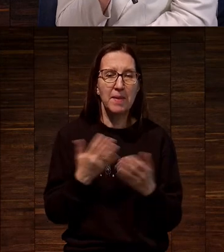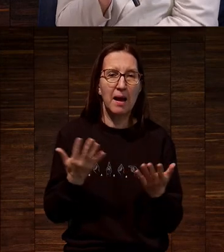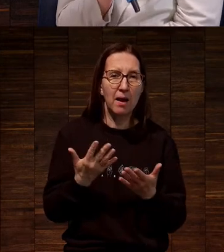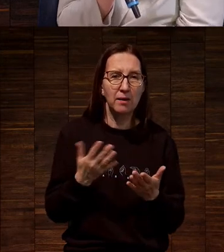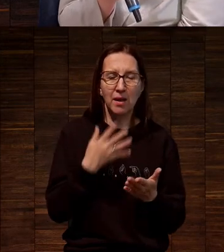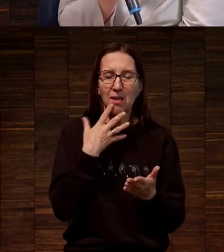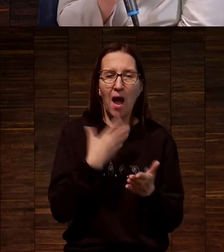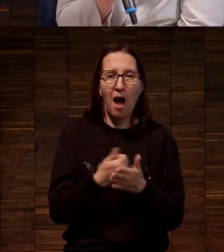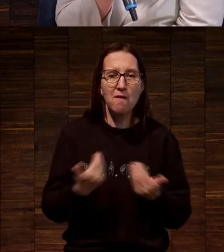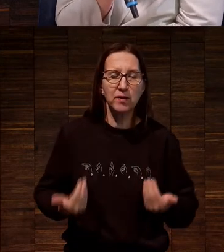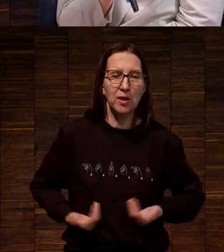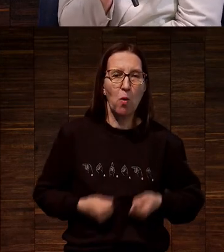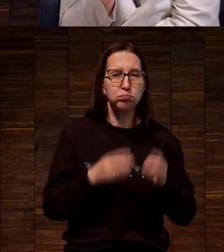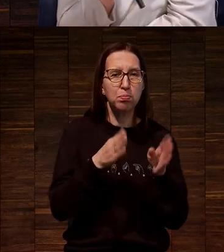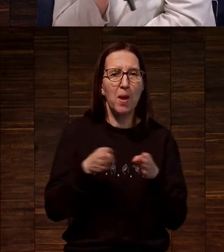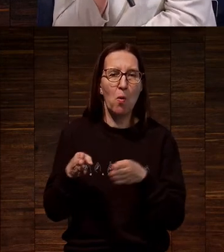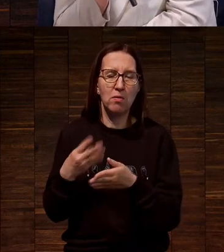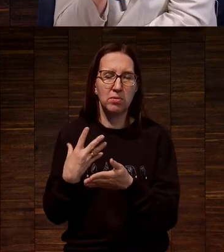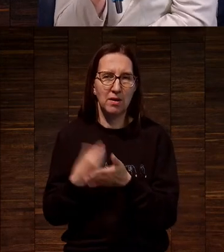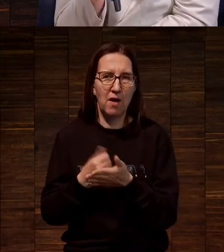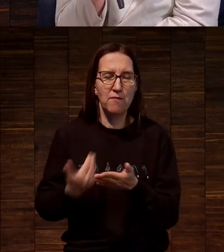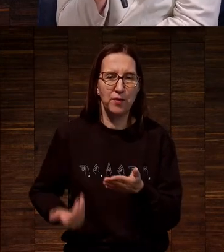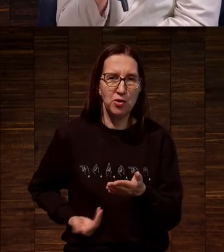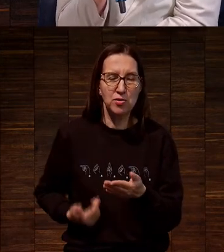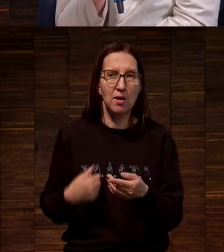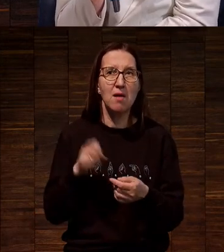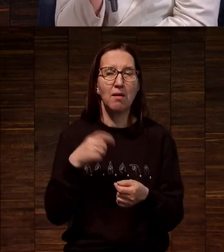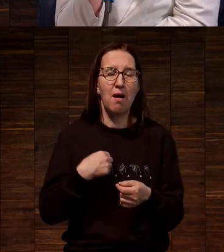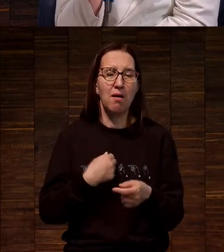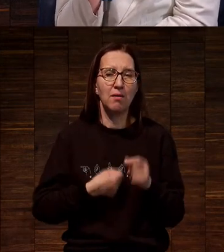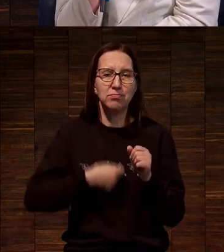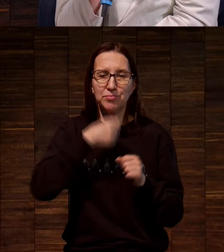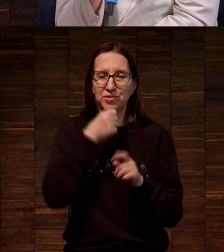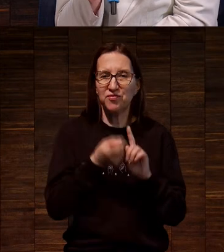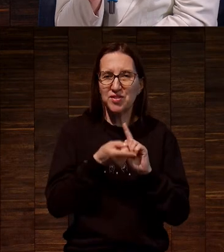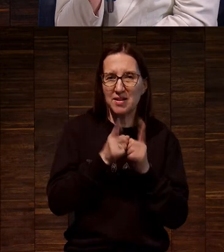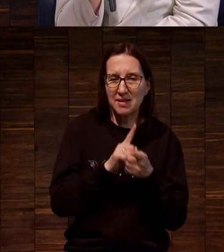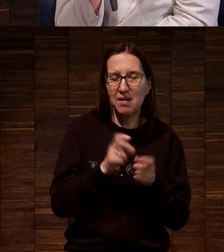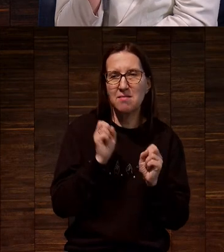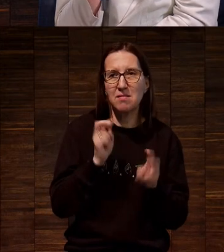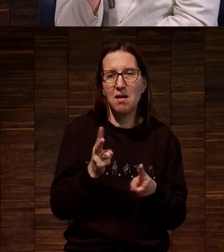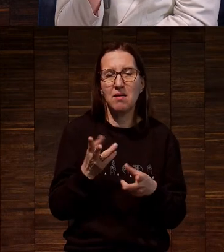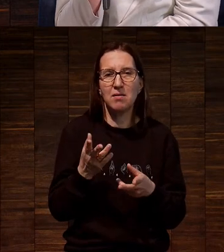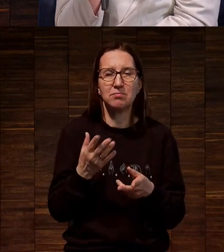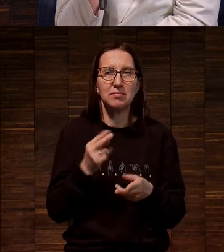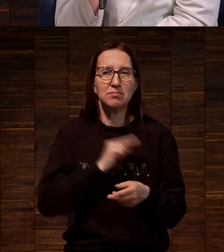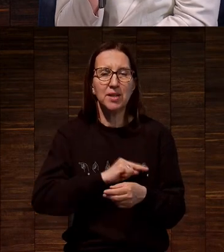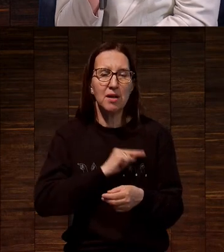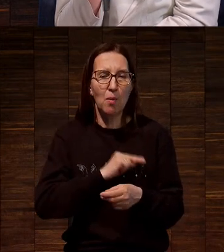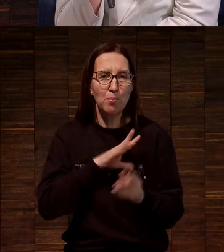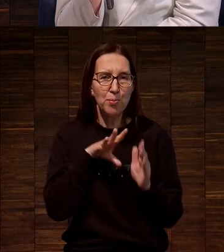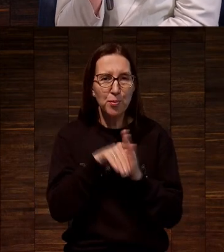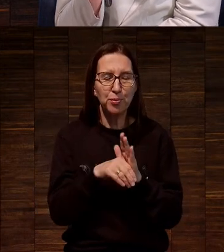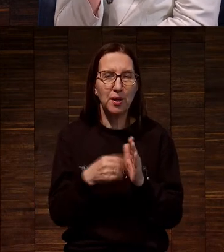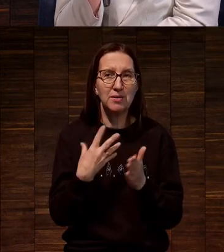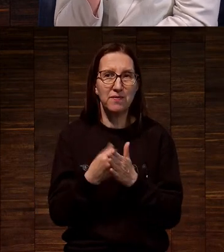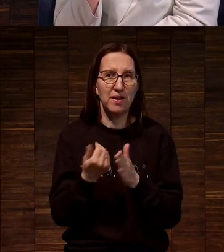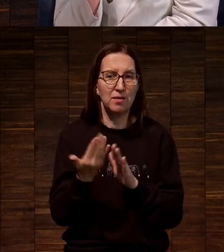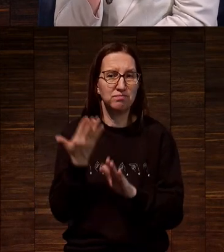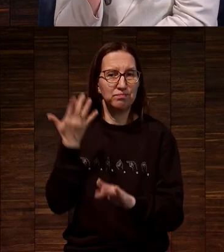какие-то автобиографические моменты своего взросления, своего становления, своей работы с